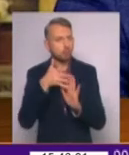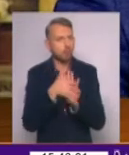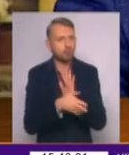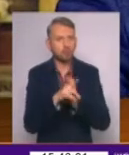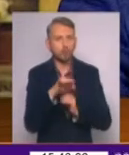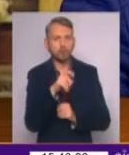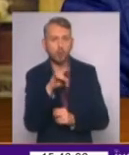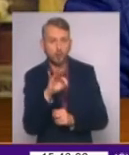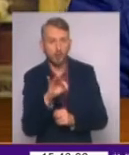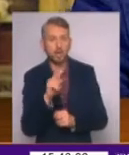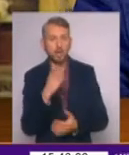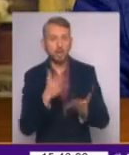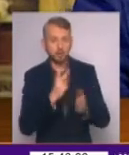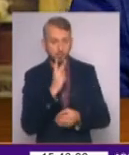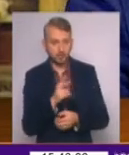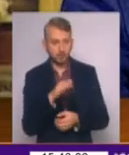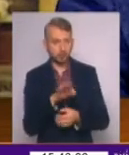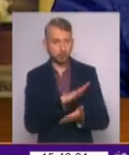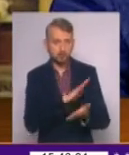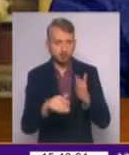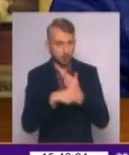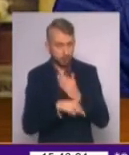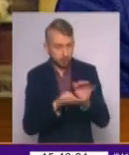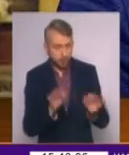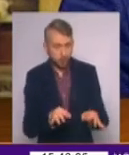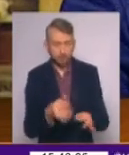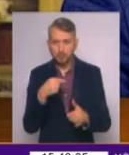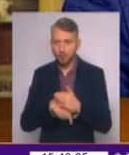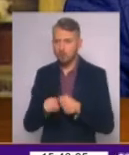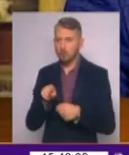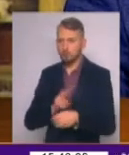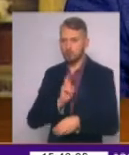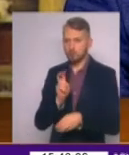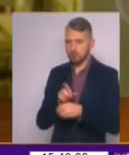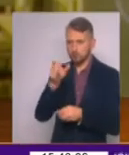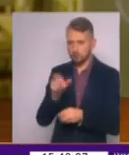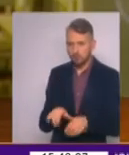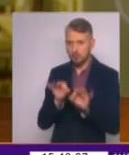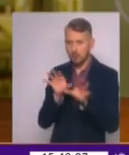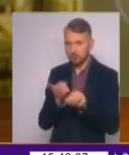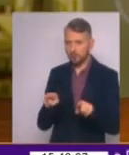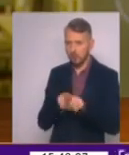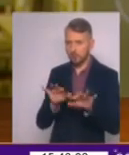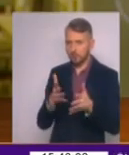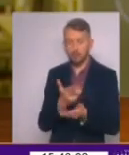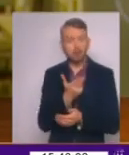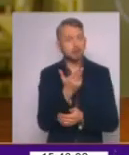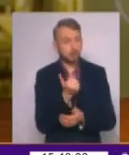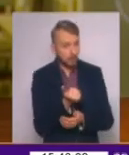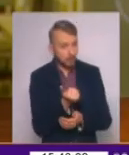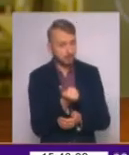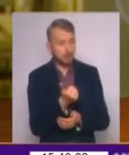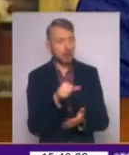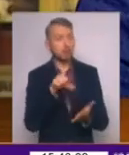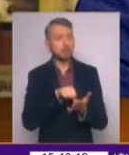же час, якщо подивитися, то чиста корупція, правильно? Тобто це прийшов заявник і з таким чином пояснив, що так, да, відбувається.